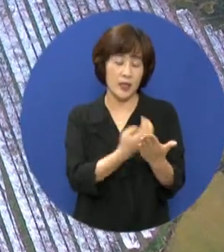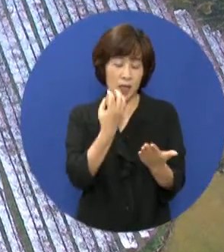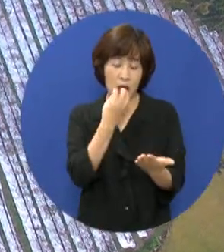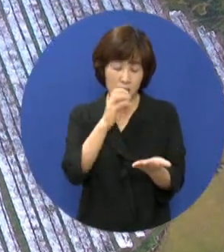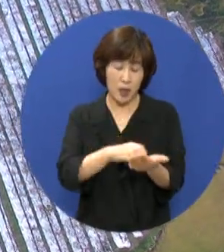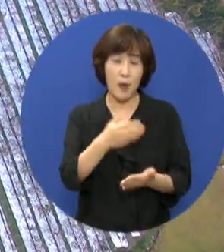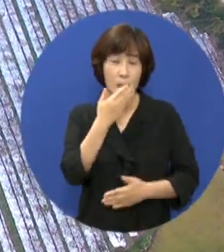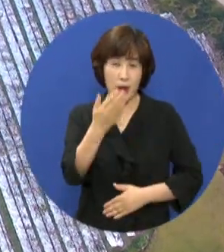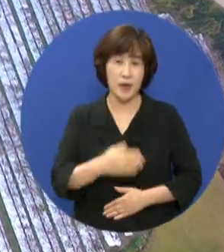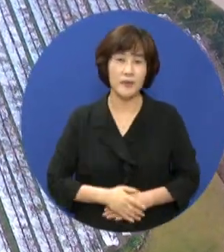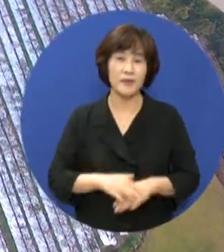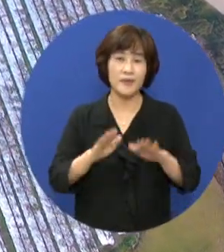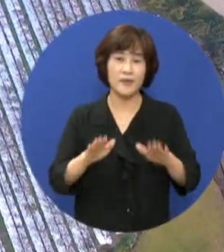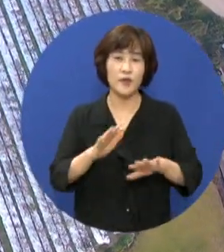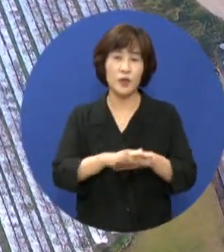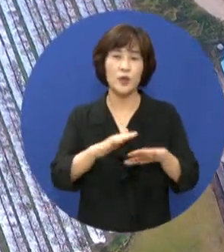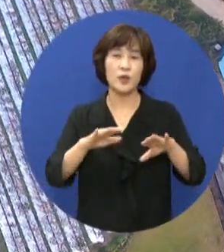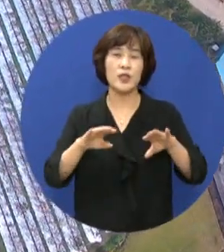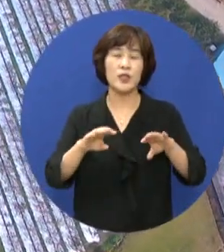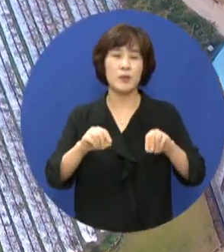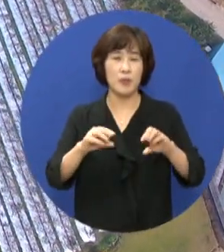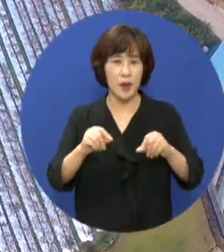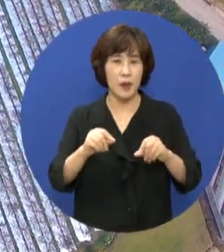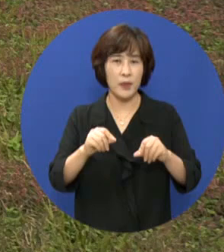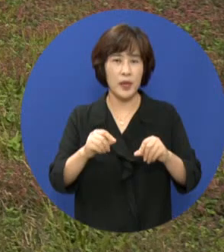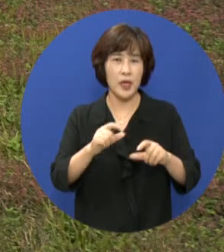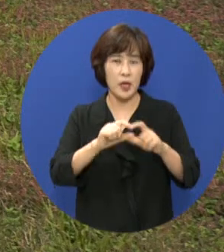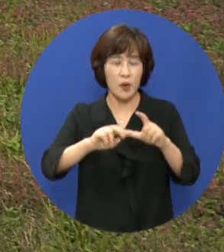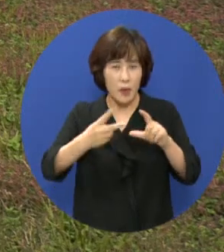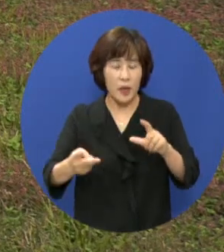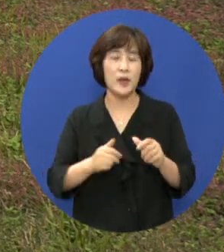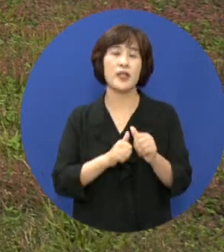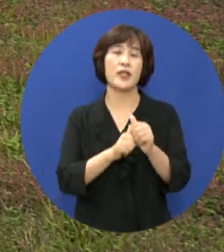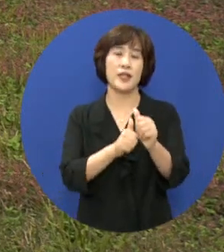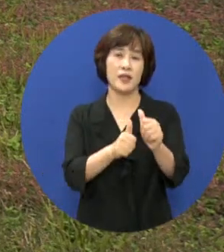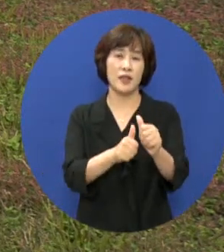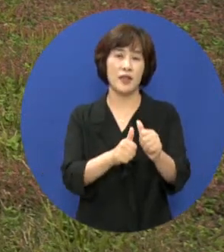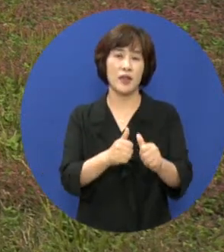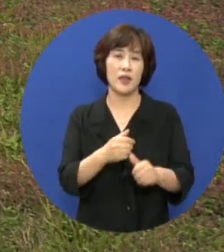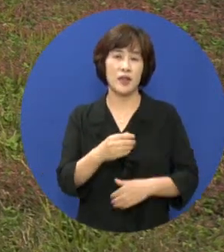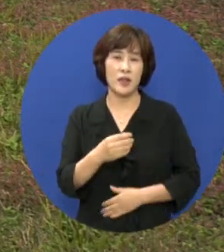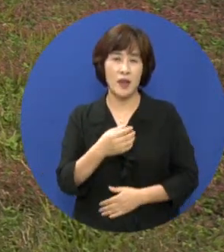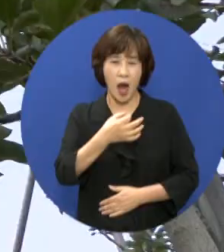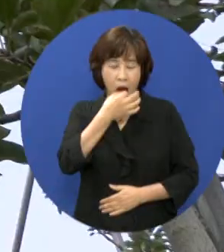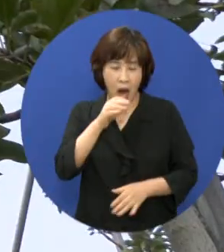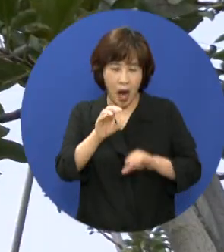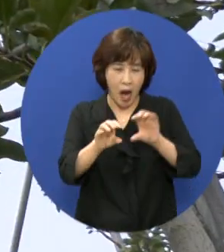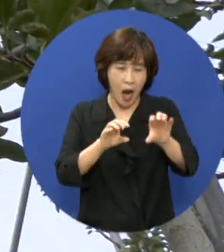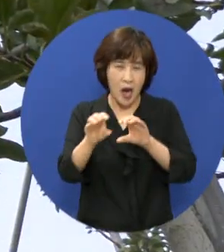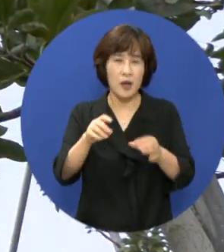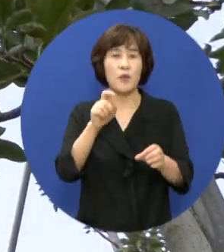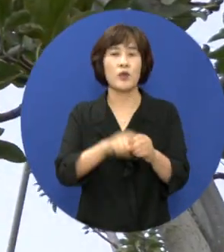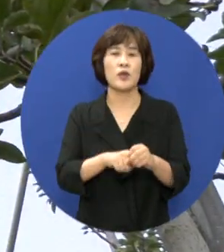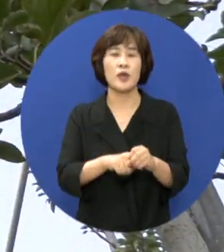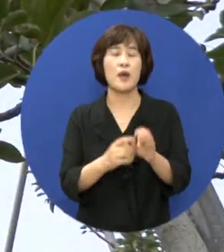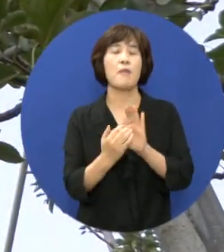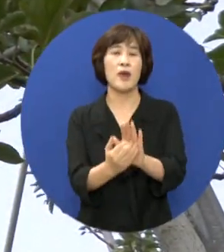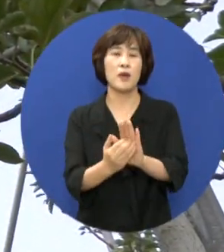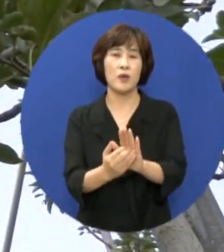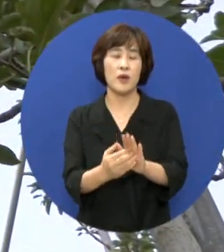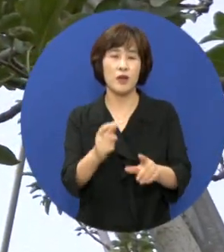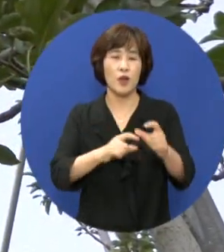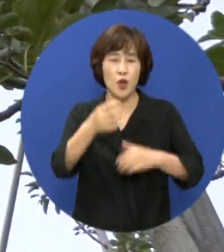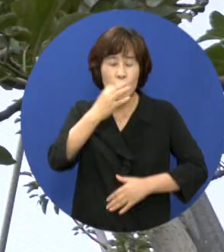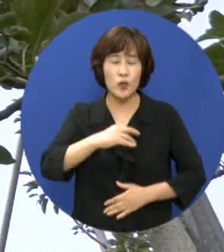있습니다 최근 농지 법령이 일부 개정 시행된 데 따른 것으로 투기 목적의 농지 소유를 맞고 보다 효율적으로